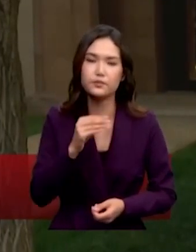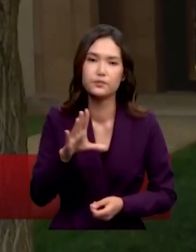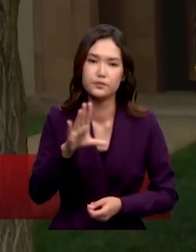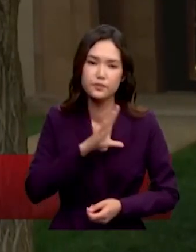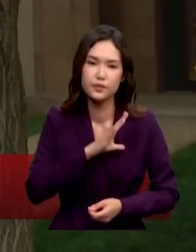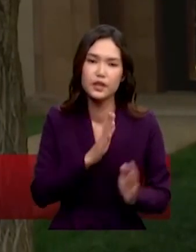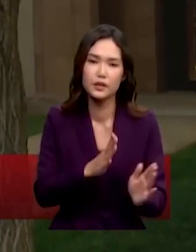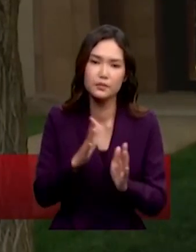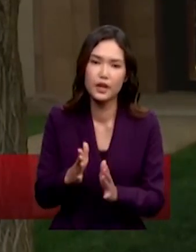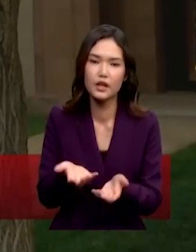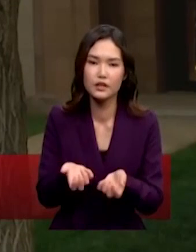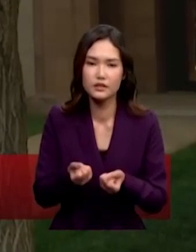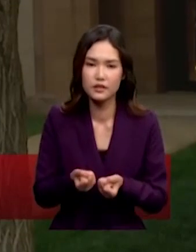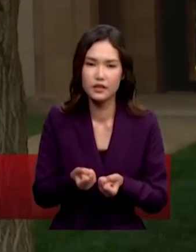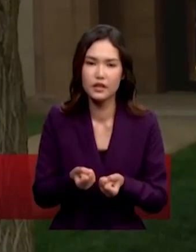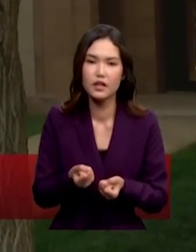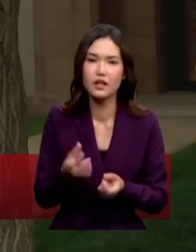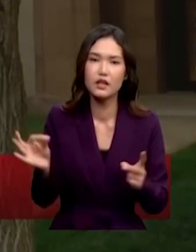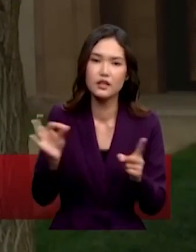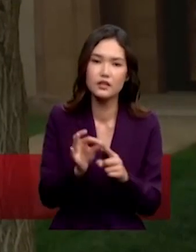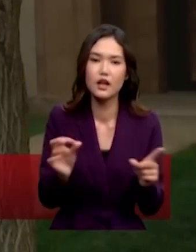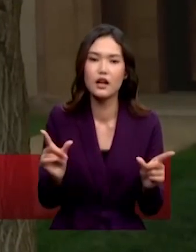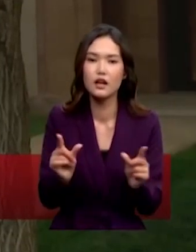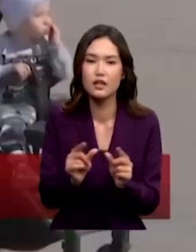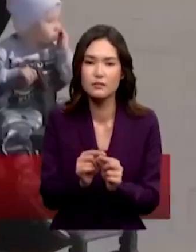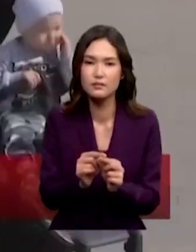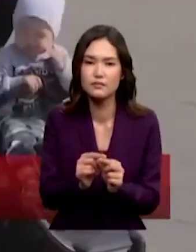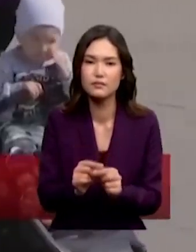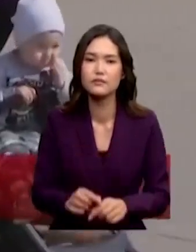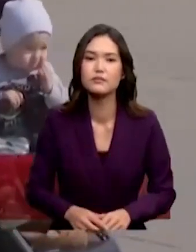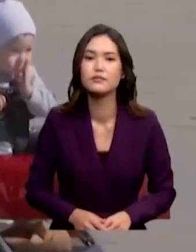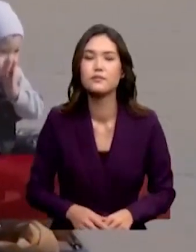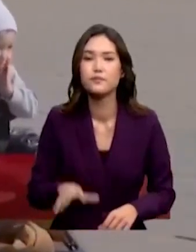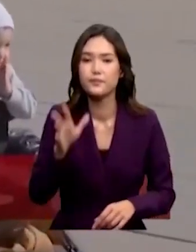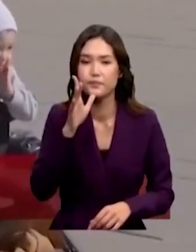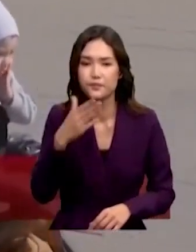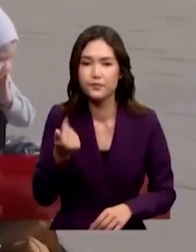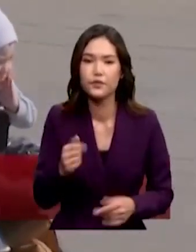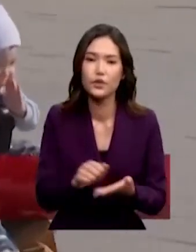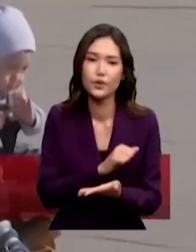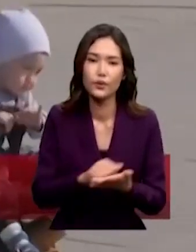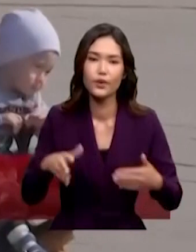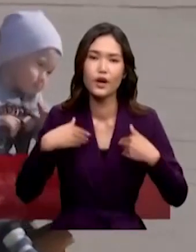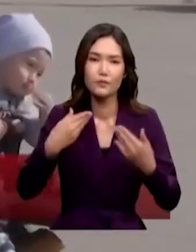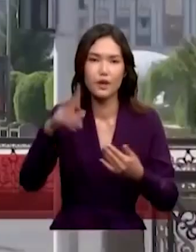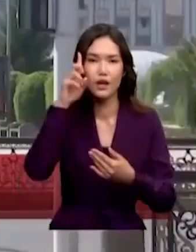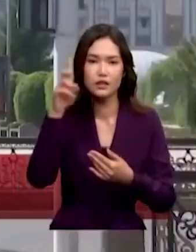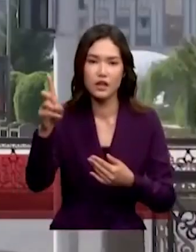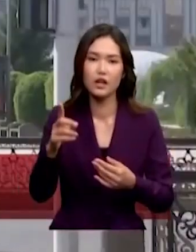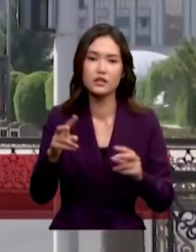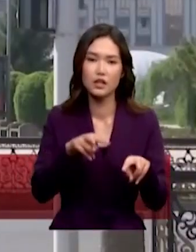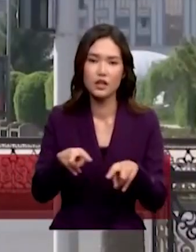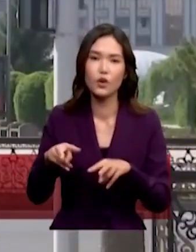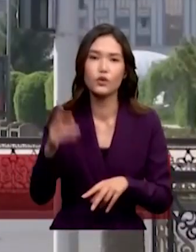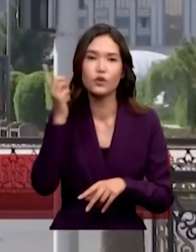порядке изменять цену, политику, тарифы. Тем временем авторы документа предлагают государственное регулирование